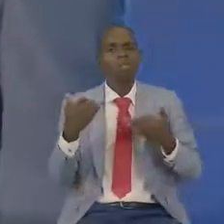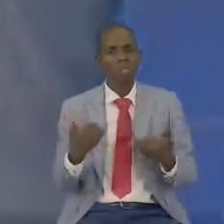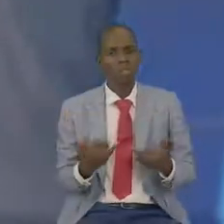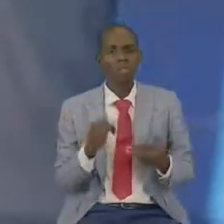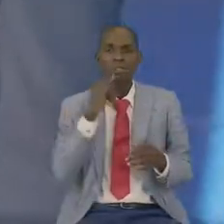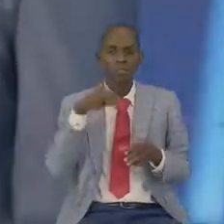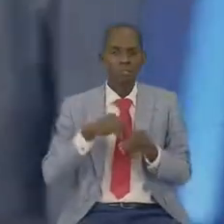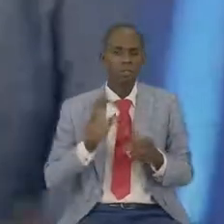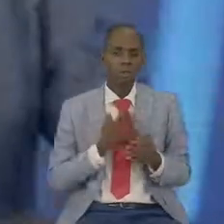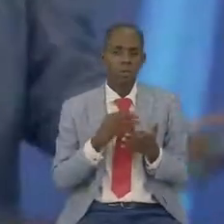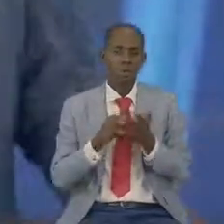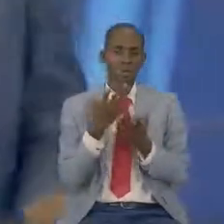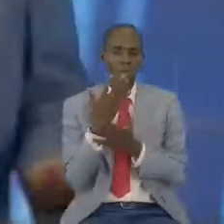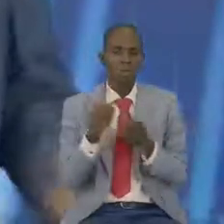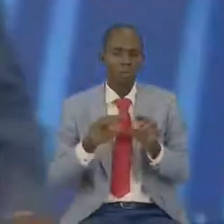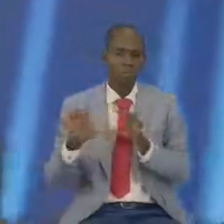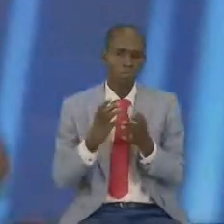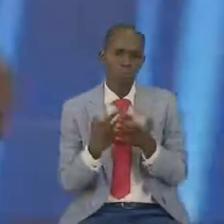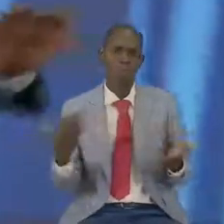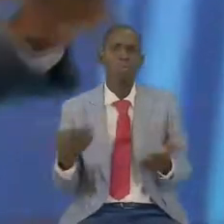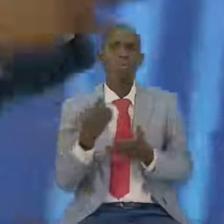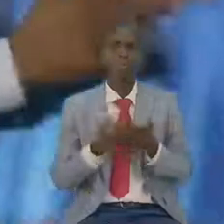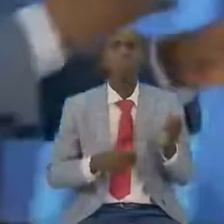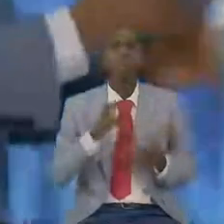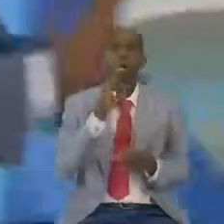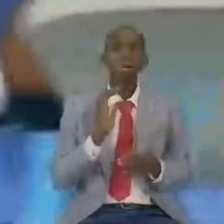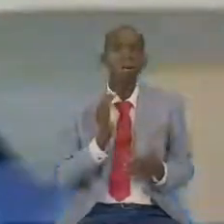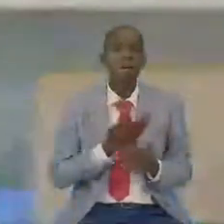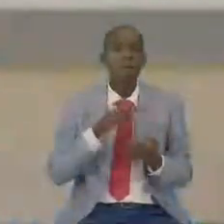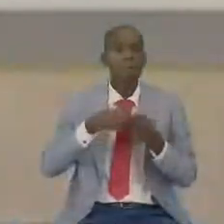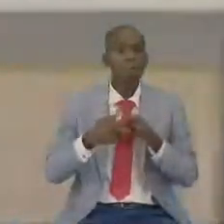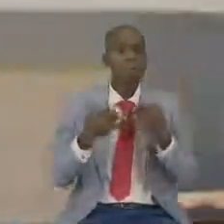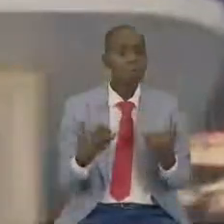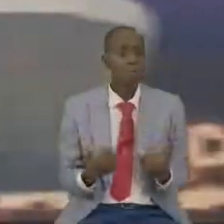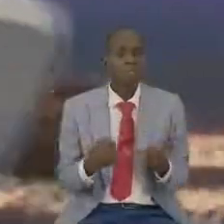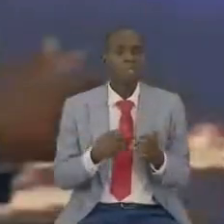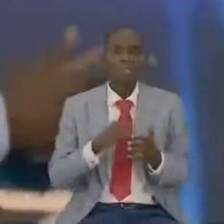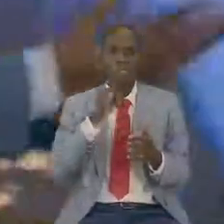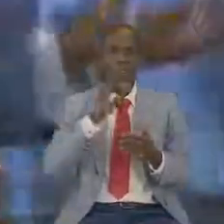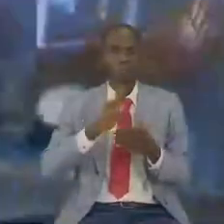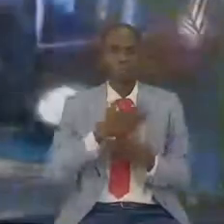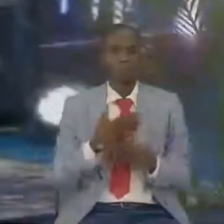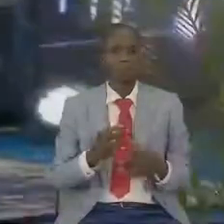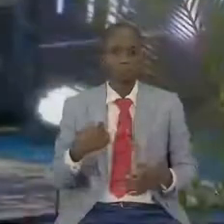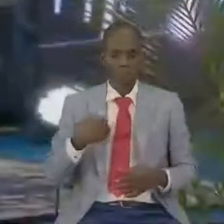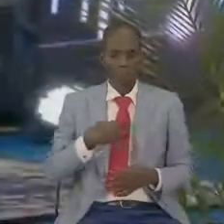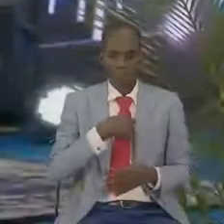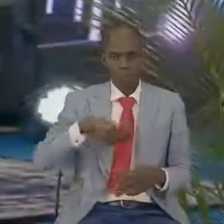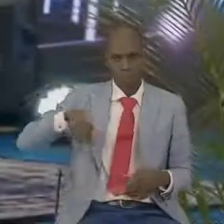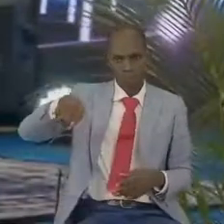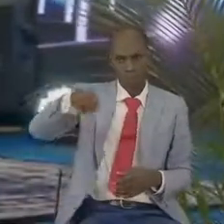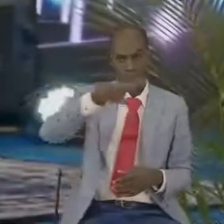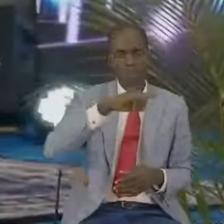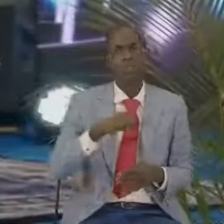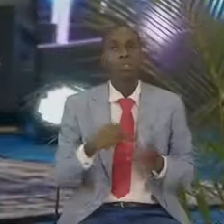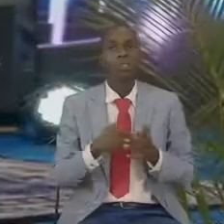la mer. Maintenant, quel est notre problème maintenant? C'est entre nous-mêmes. Ce n'est plus